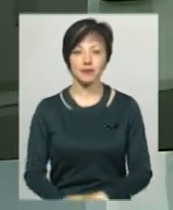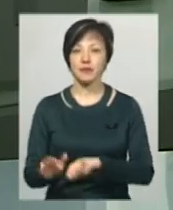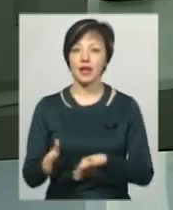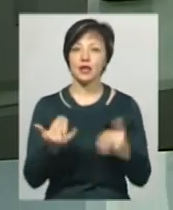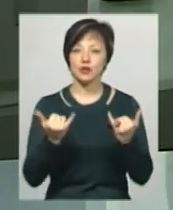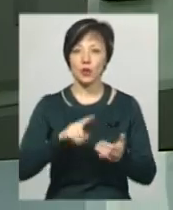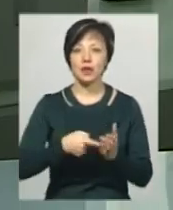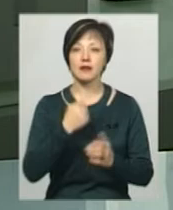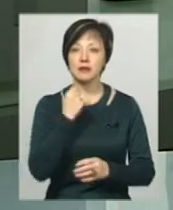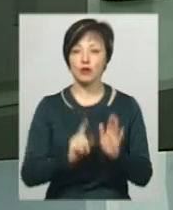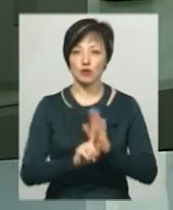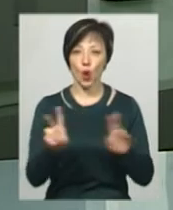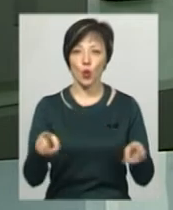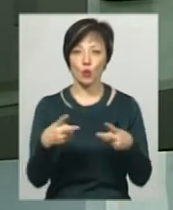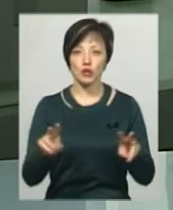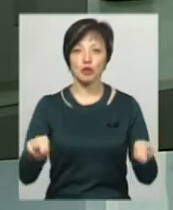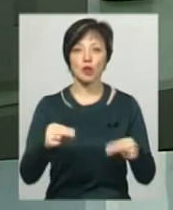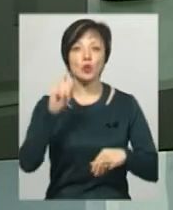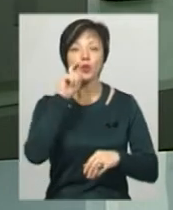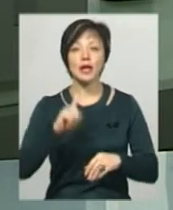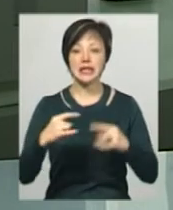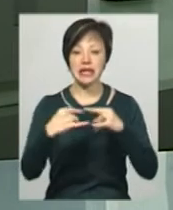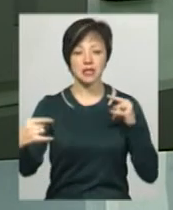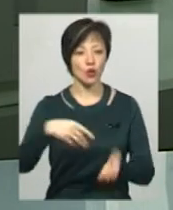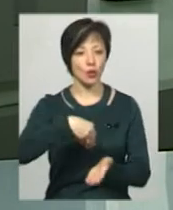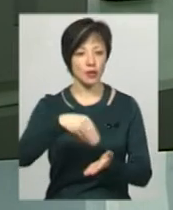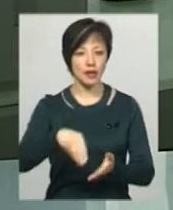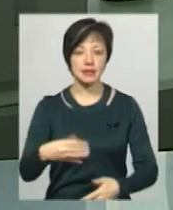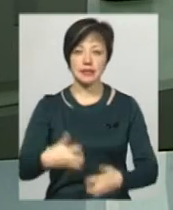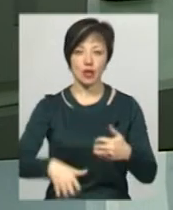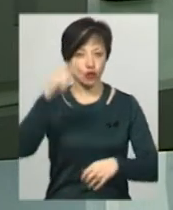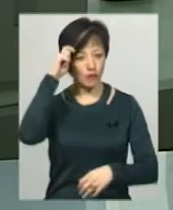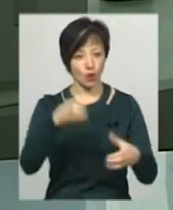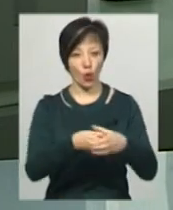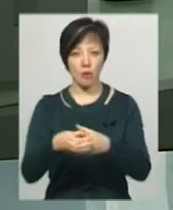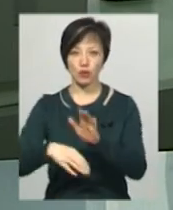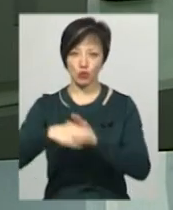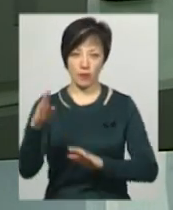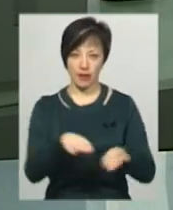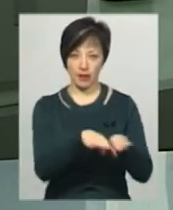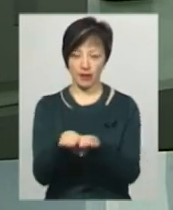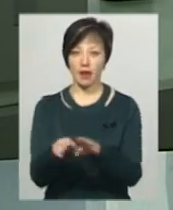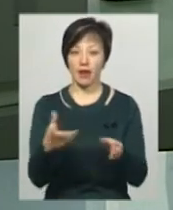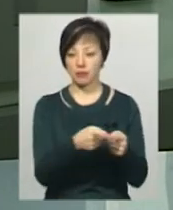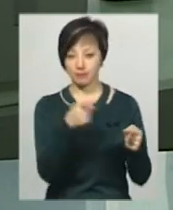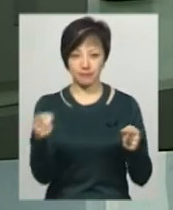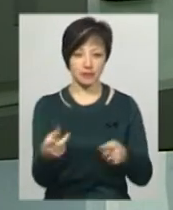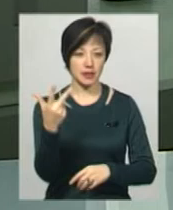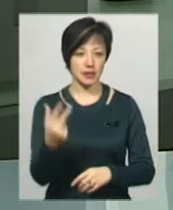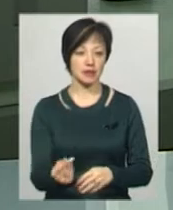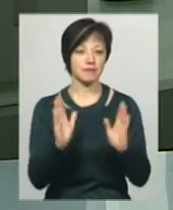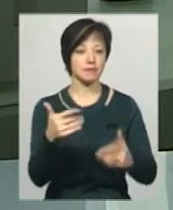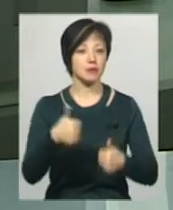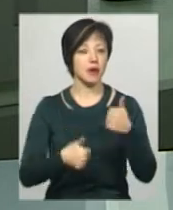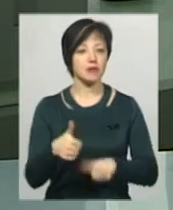Сьогодні в Красилові розпочався клубний чемпіонат України з настільного тенісу серед чоловічих команд Суперліги, які впродовж 3 днів